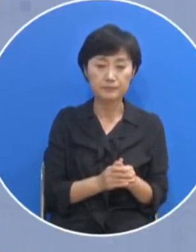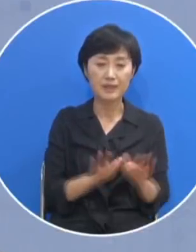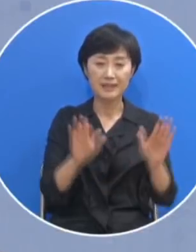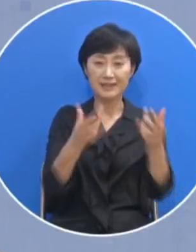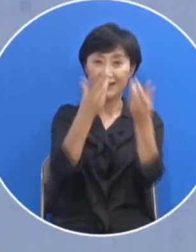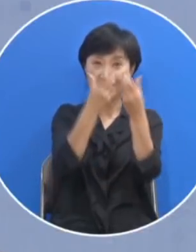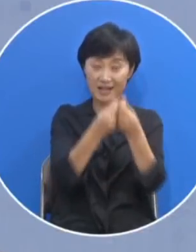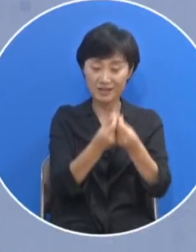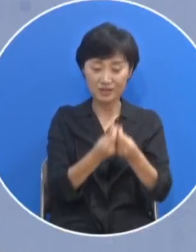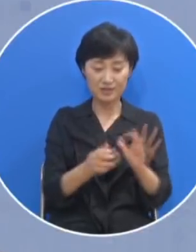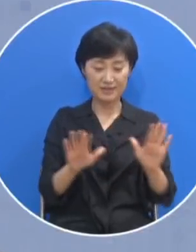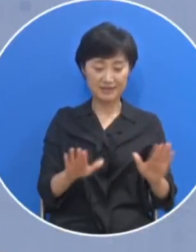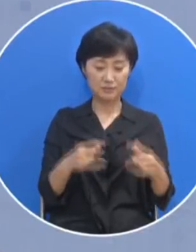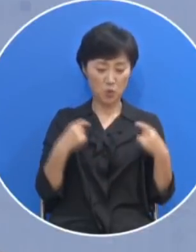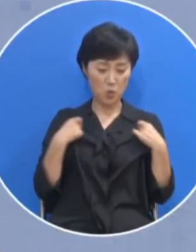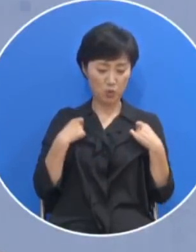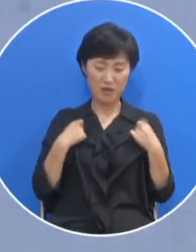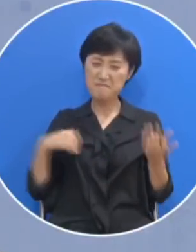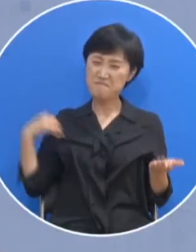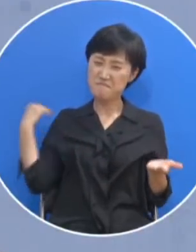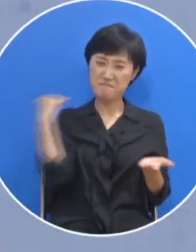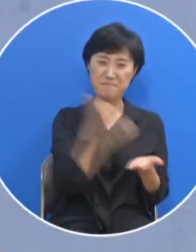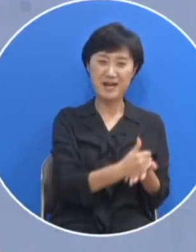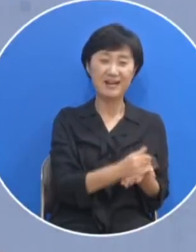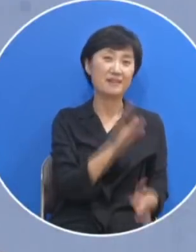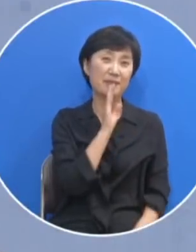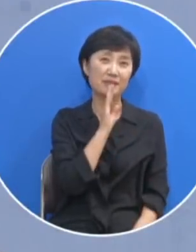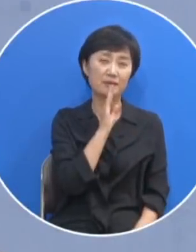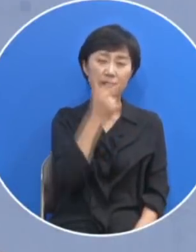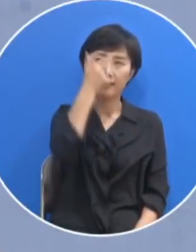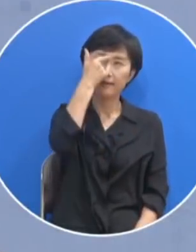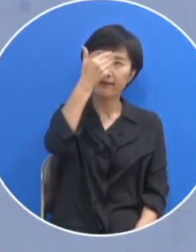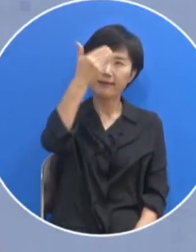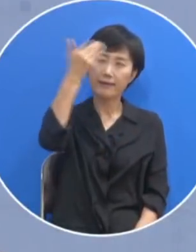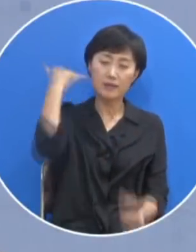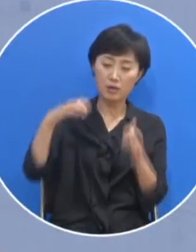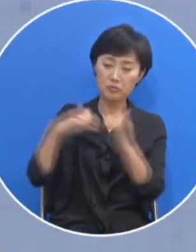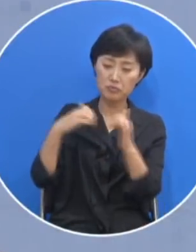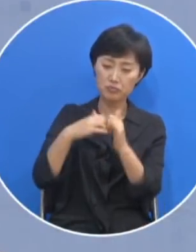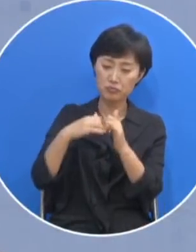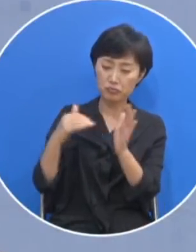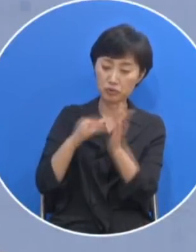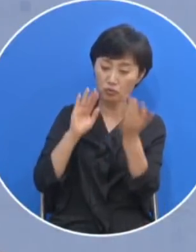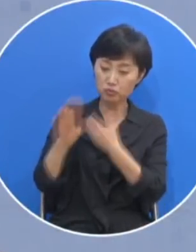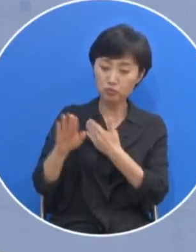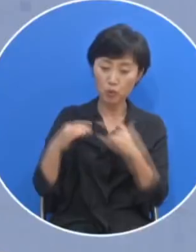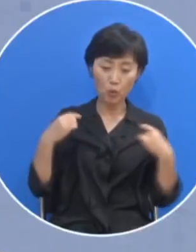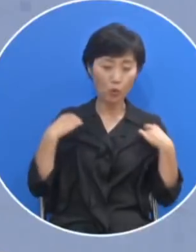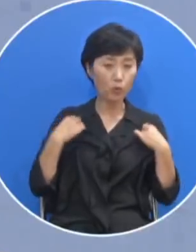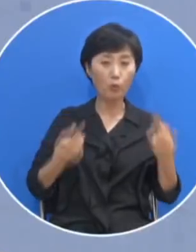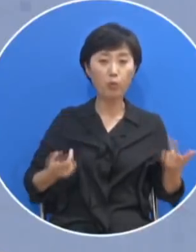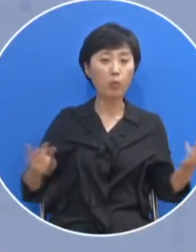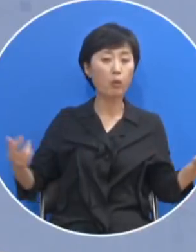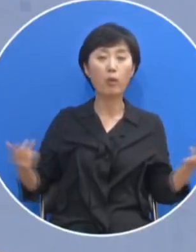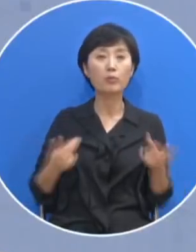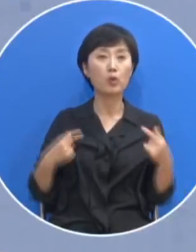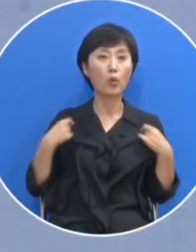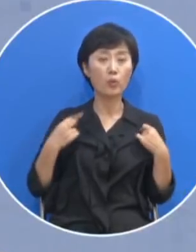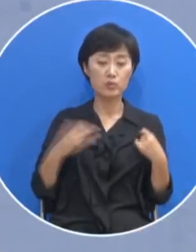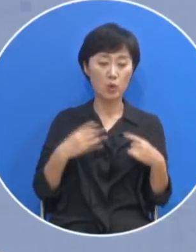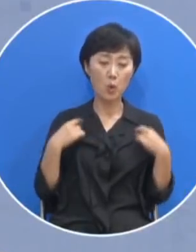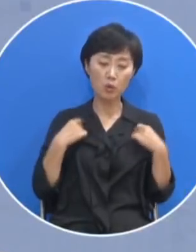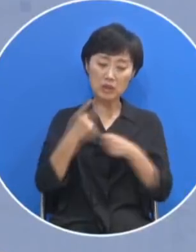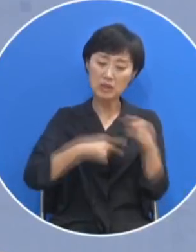뭐라 말씀이 우리의 너 로봇이 없었거든 캠핑 말고요 쏘고 싶어 소나기 맨 되고서 허리 놓고 그거 또 옛날에 맡아 키워서 입어서 또 옛날엔